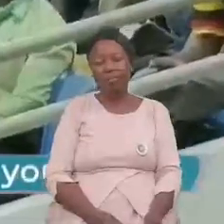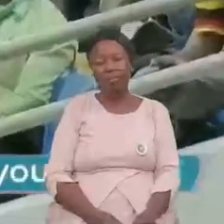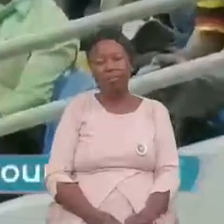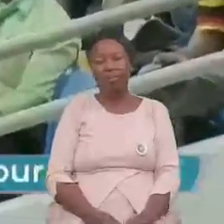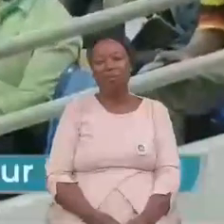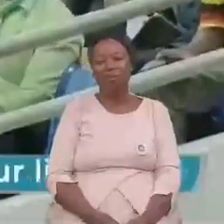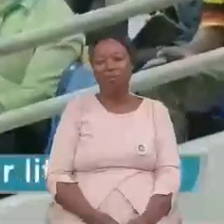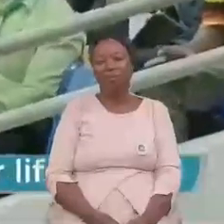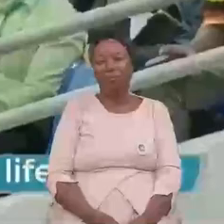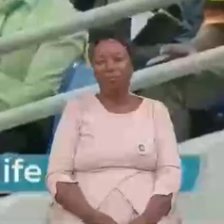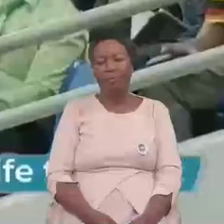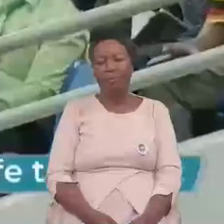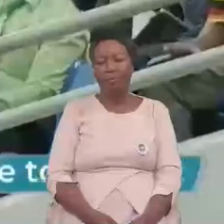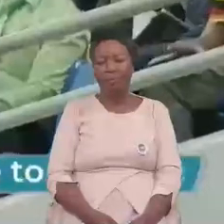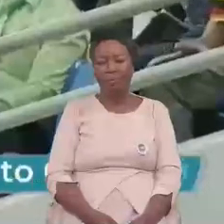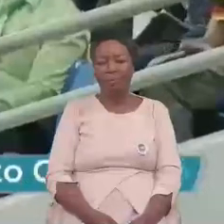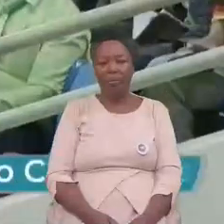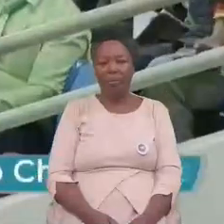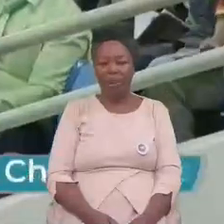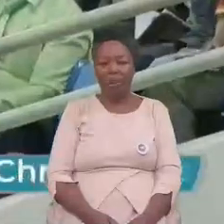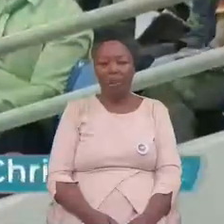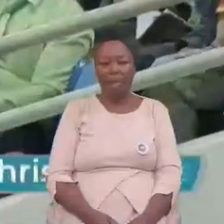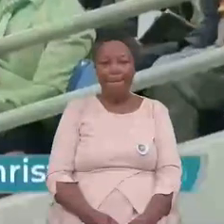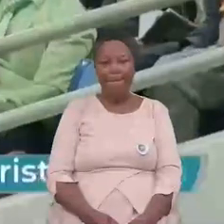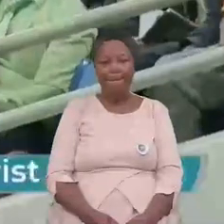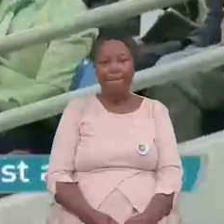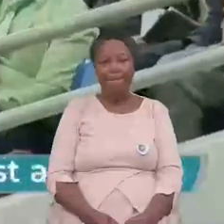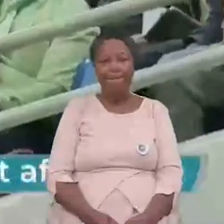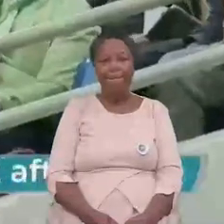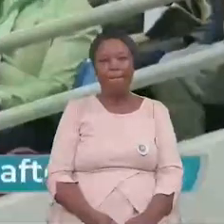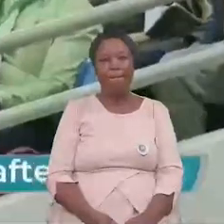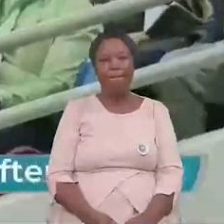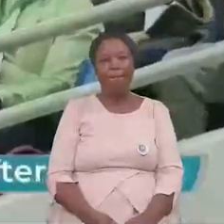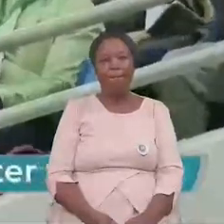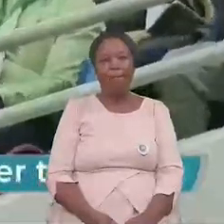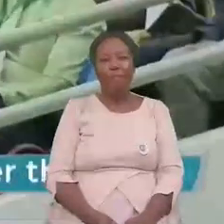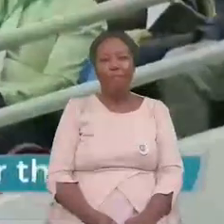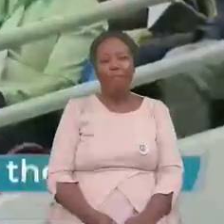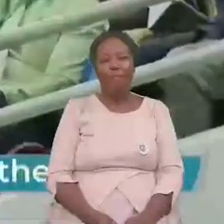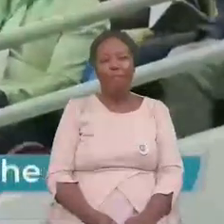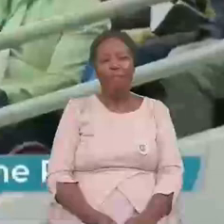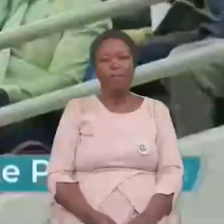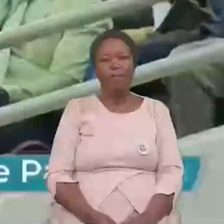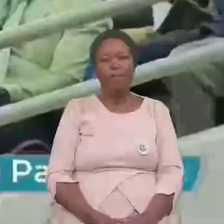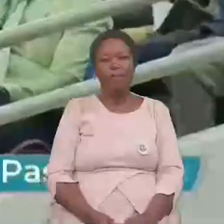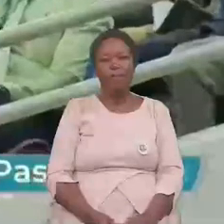Chacun donne leur vie à Christ, occupons-nous rapidement d'eux. Partout nous sommes.